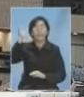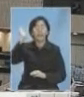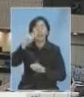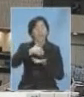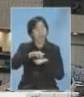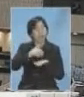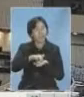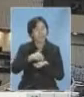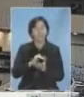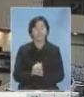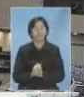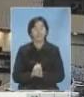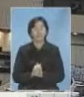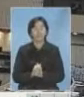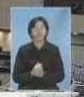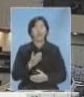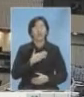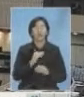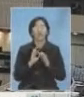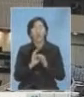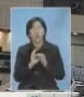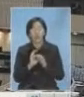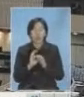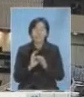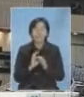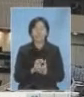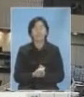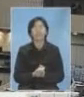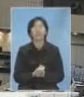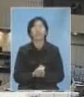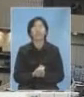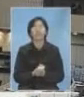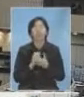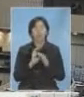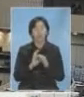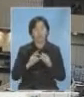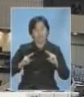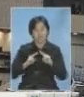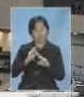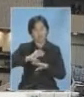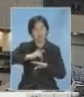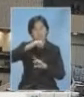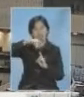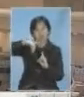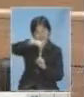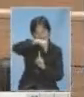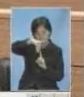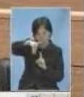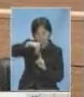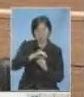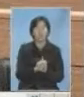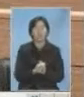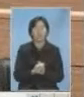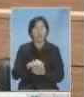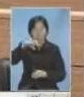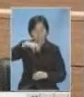ยครับคือผมมีความกังวลใจนิดหนึ่งครับว่าในส่วนของกระทรวงทรัพยากรธรรมชาติและสิ่งแวดล้อมในส่วนของส